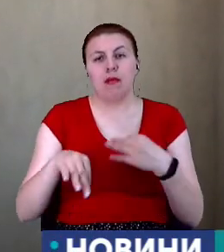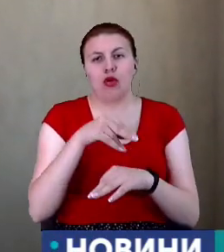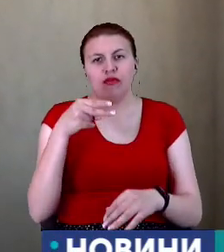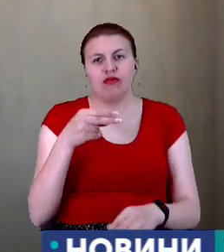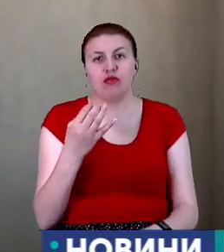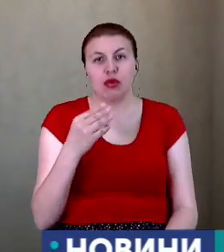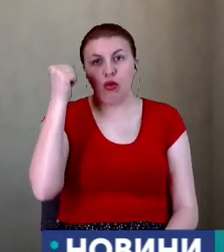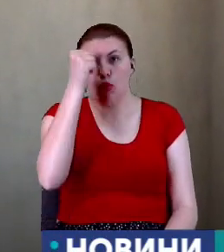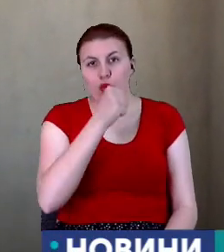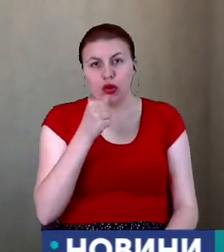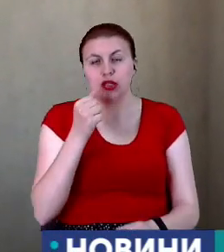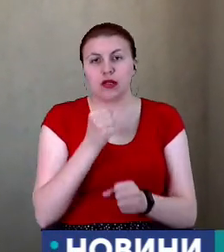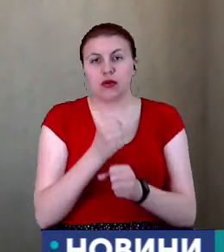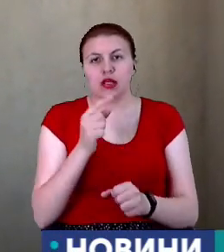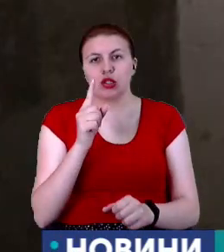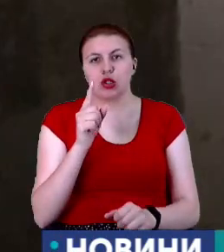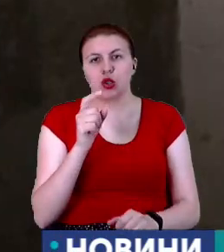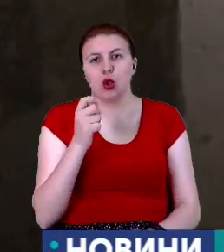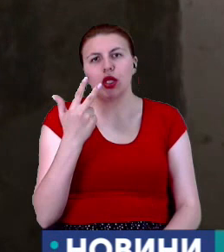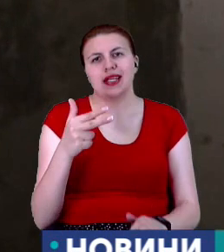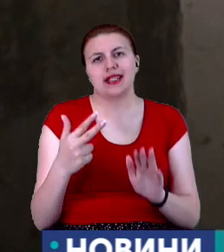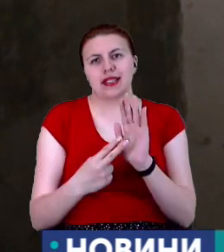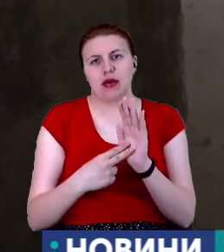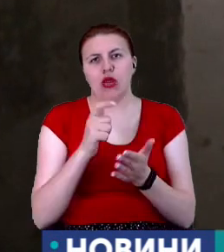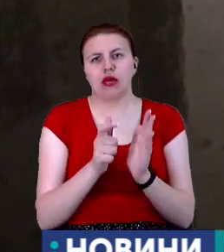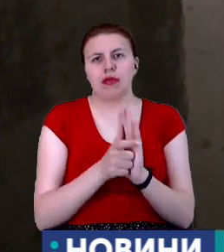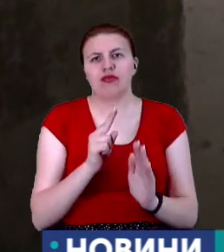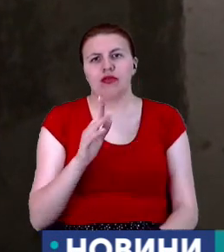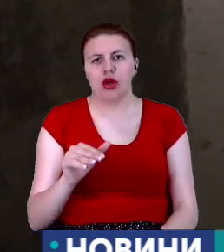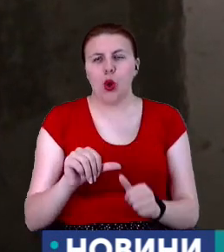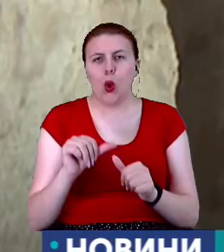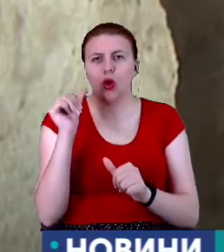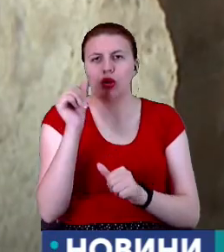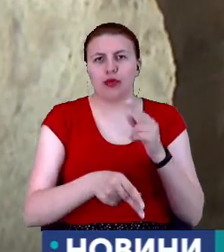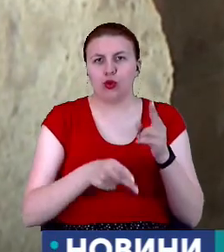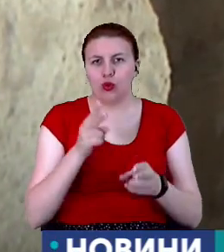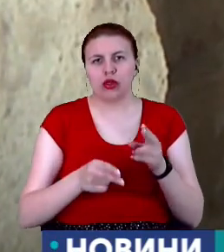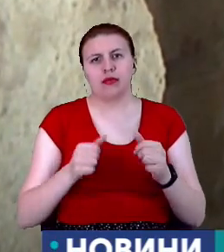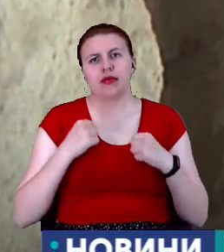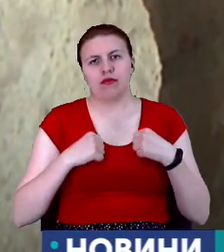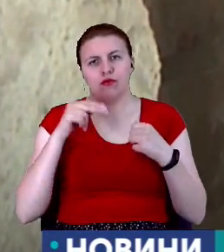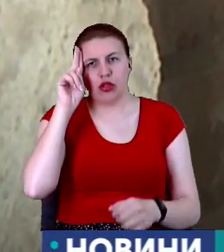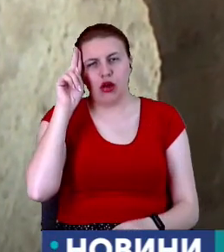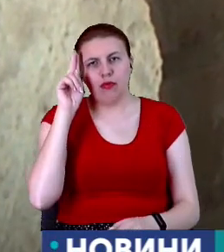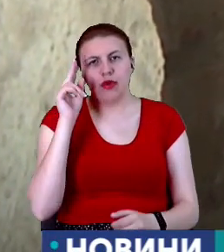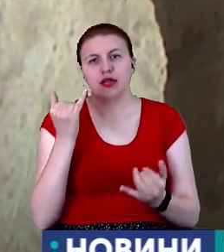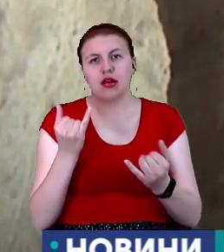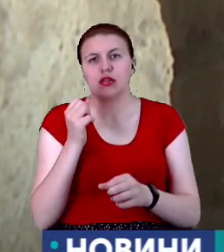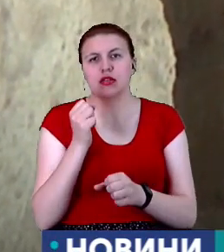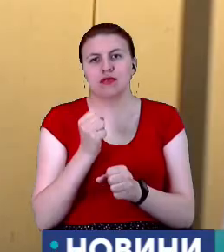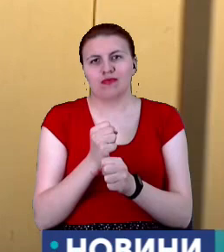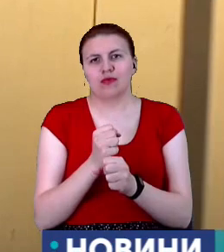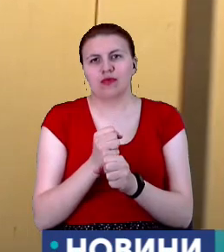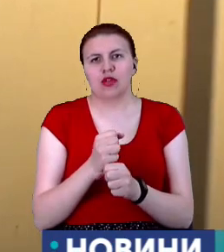мало бути 137 однокімнатних квартир з окремими кухнями та санвузлами. Наразі побудують на 40 квартир